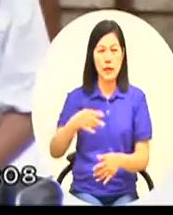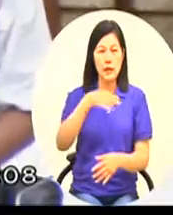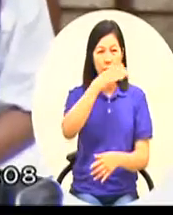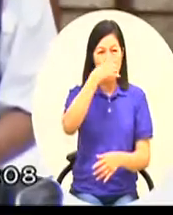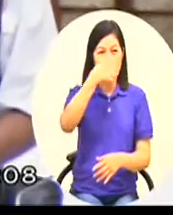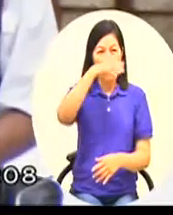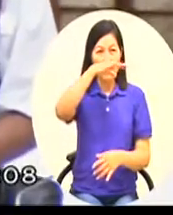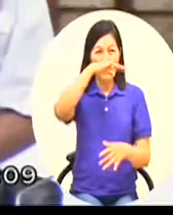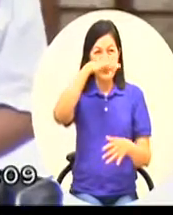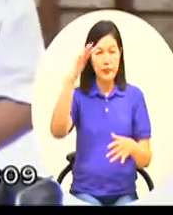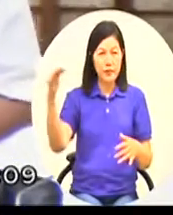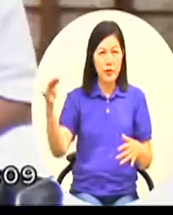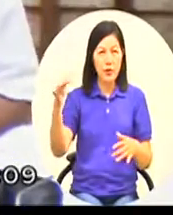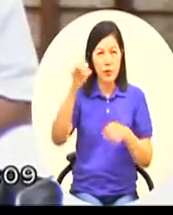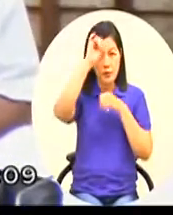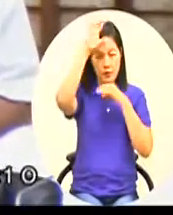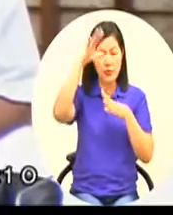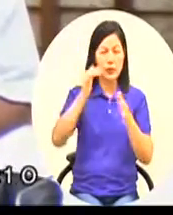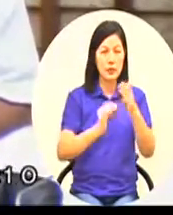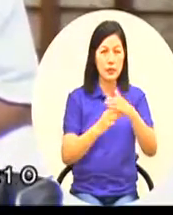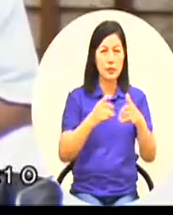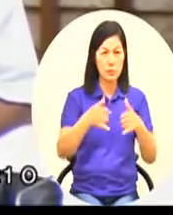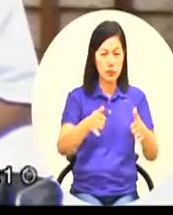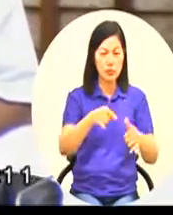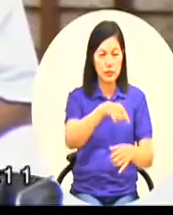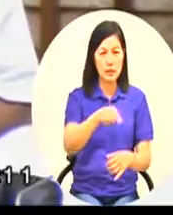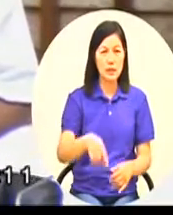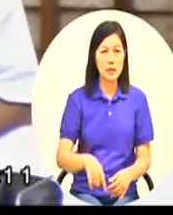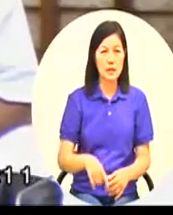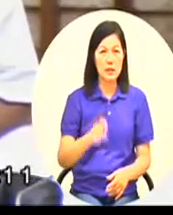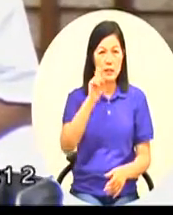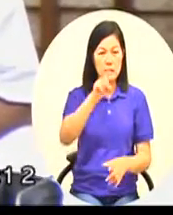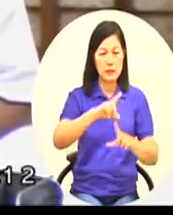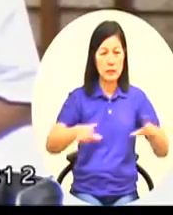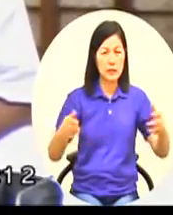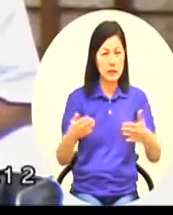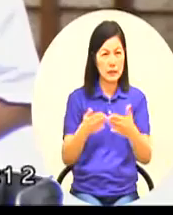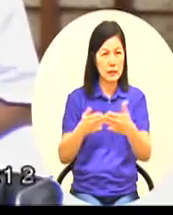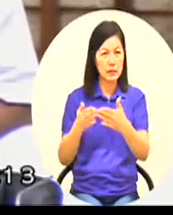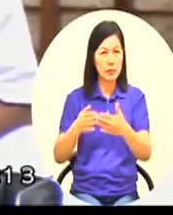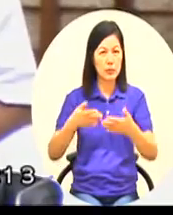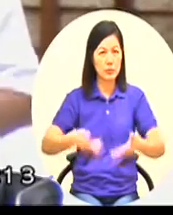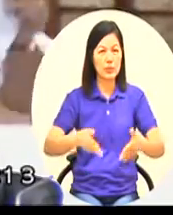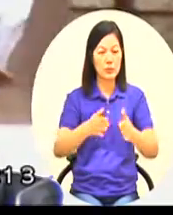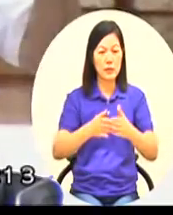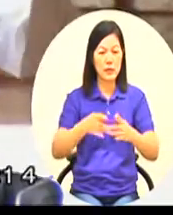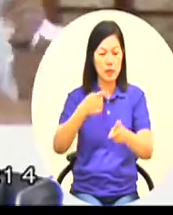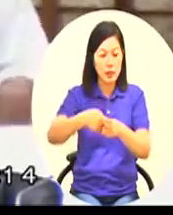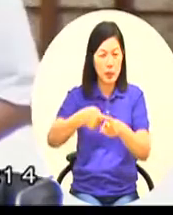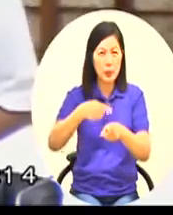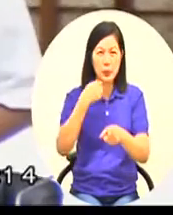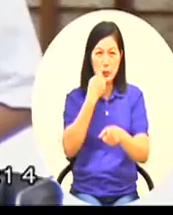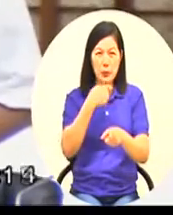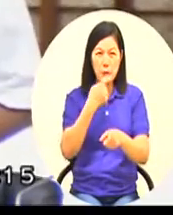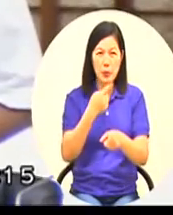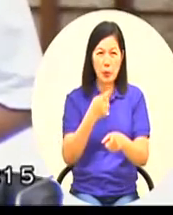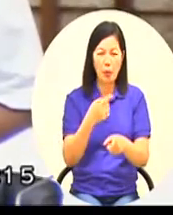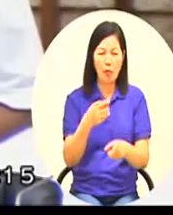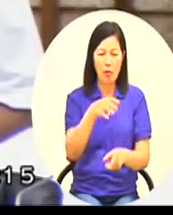什么同一条路我们在十大车祸的一个重要的这个路口就占两